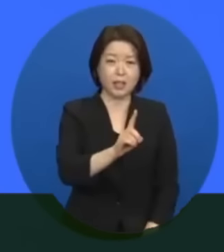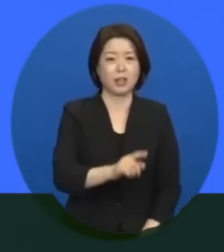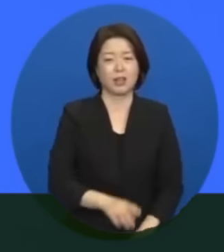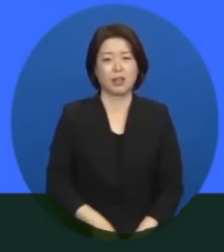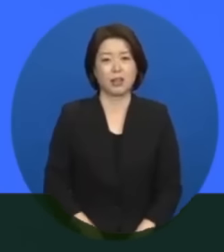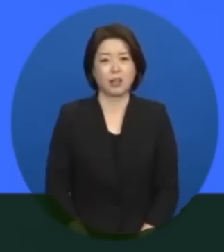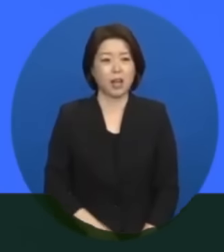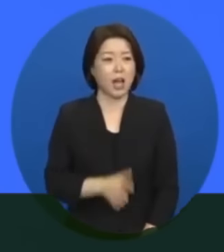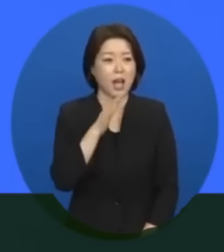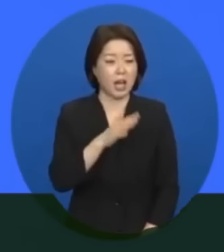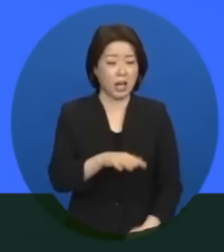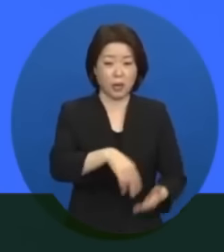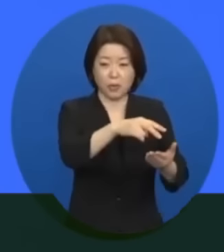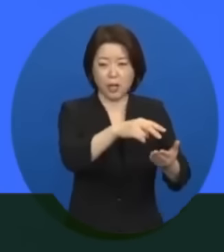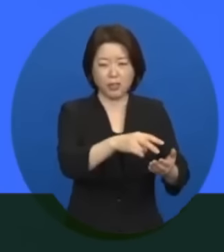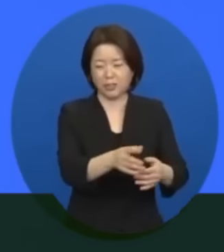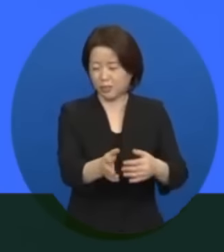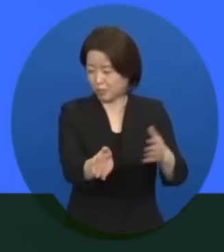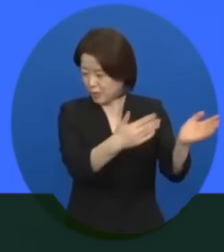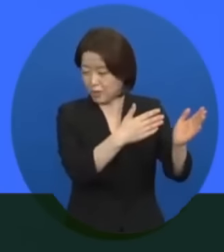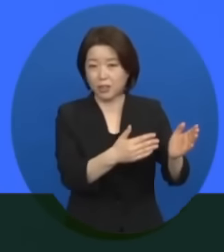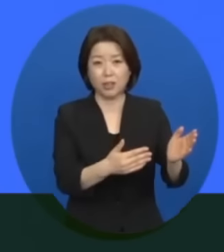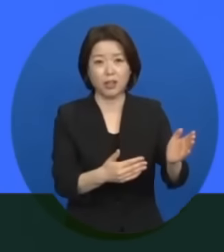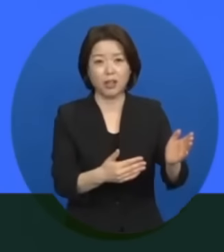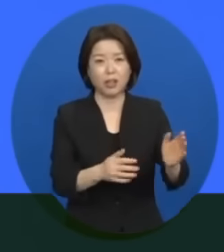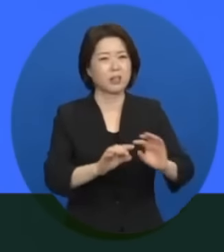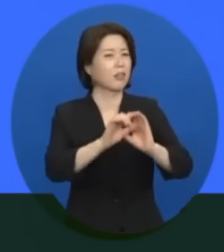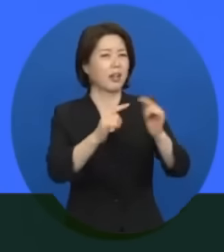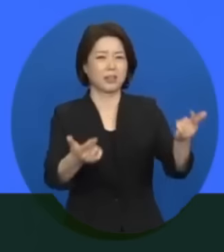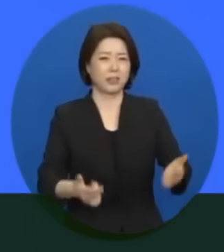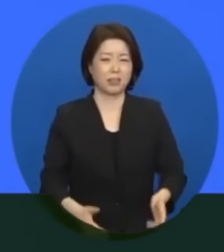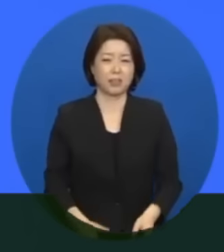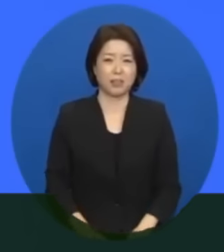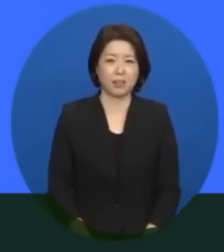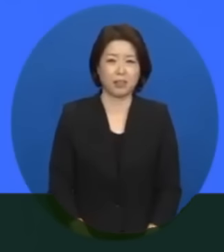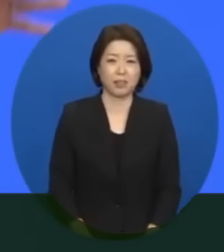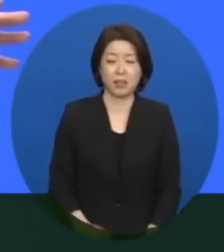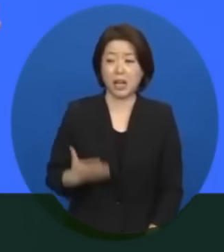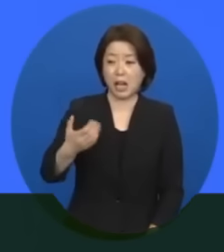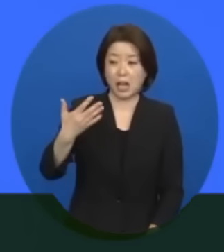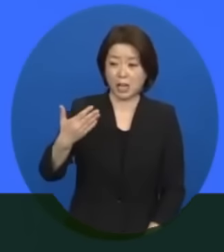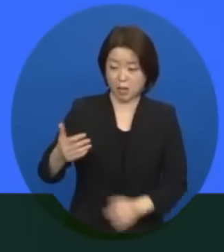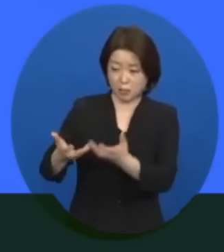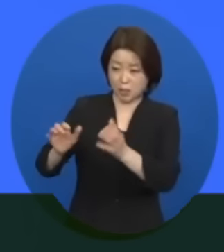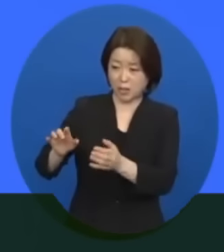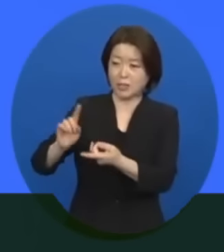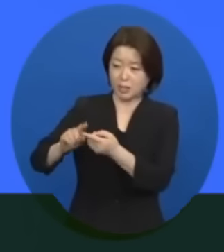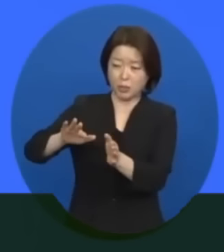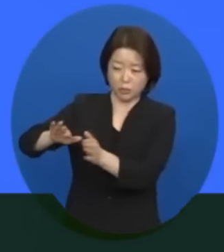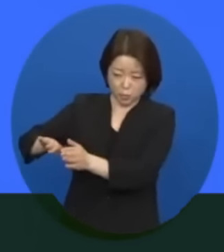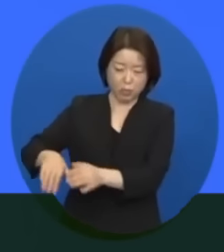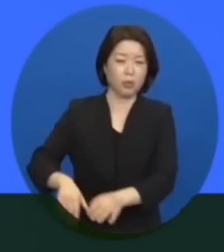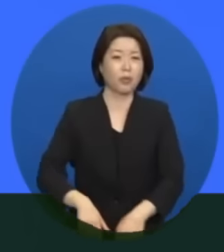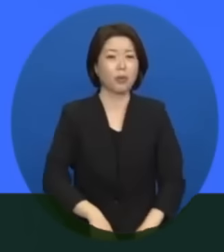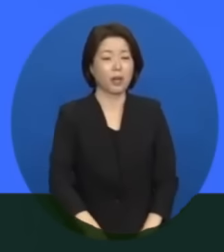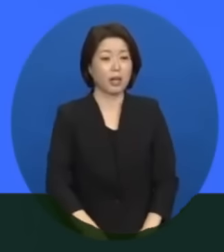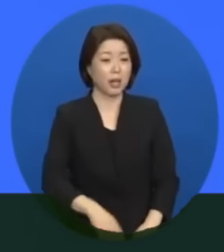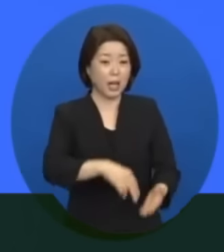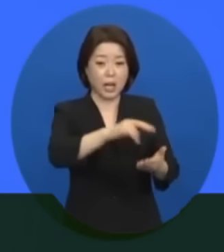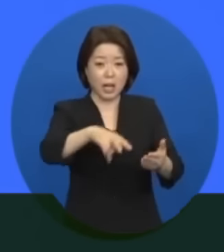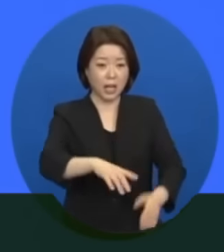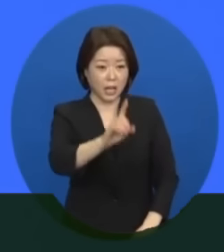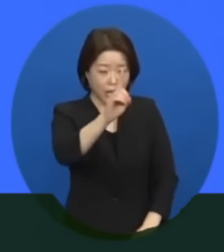아 잃어 버렸으니까 냥 버리자라고 하지 않고 아 아마리 두고 이름만 양 한 마리